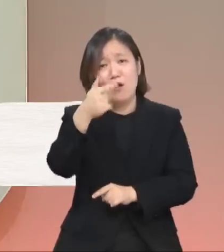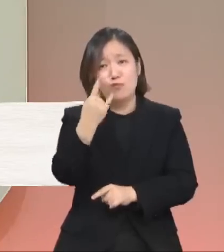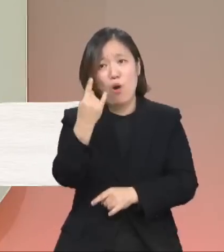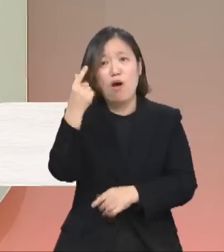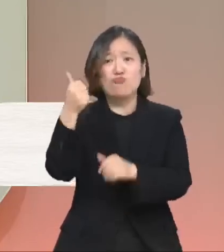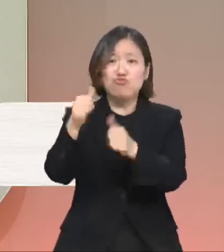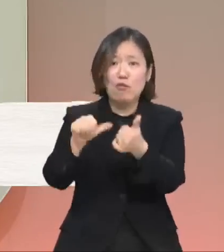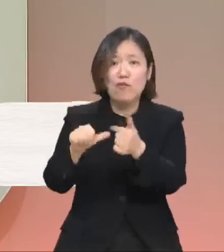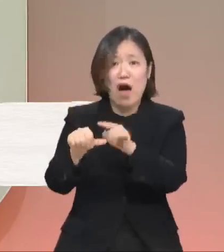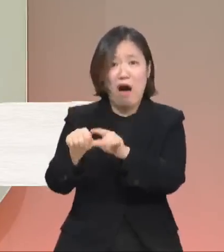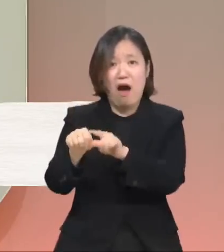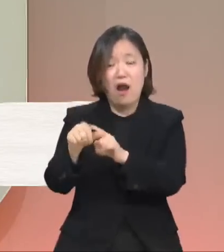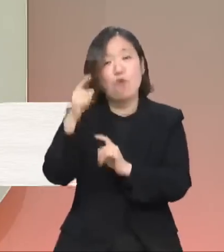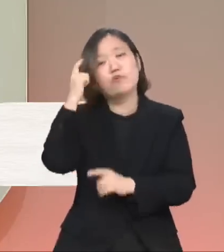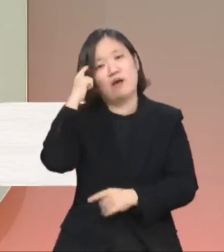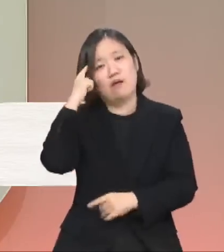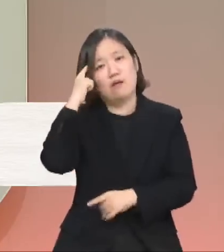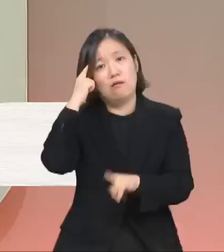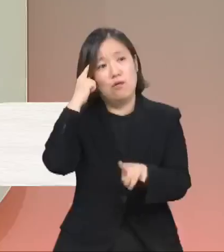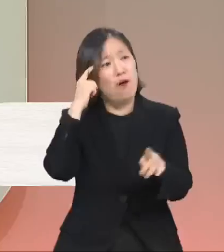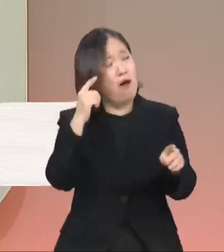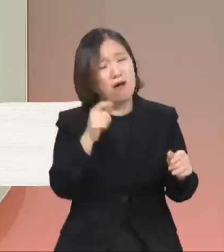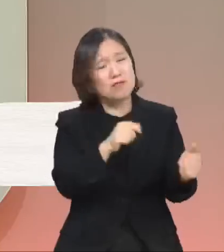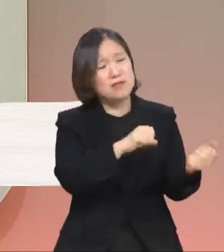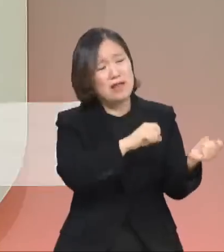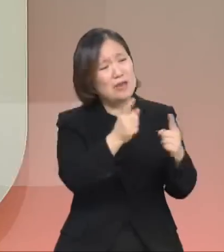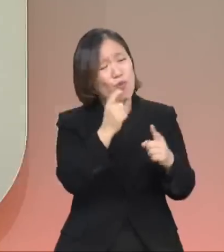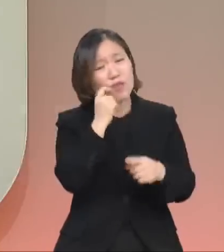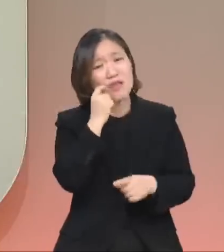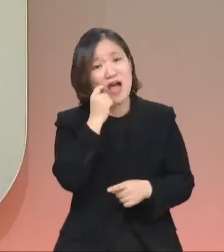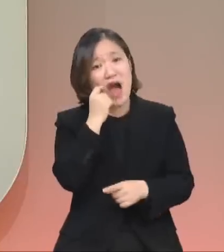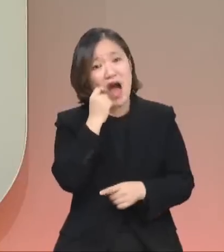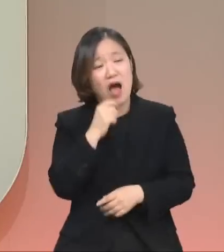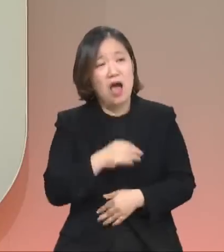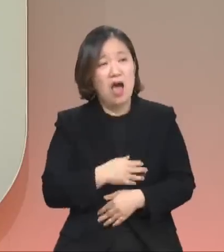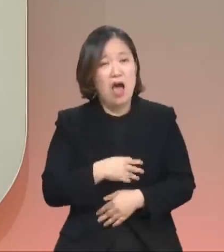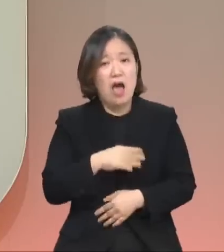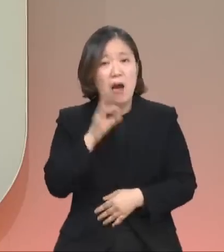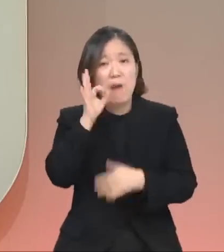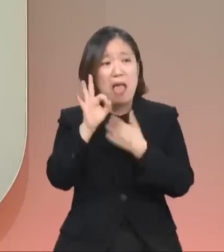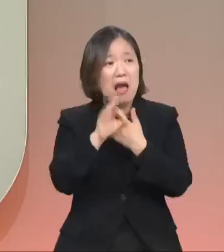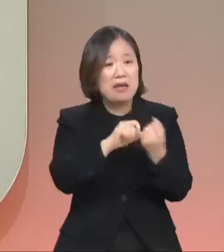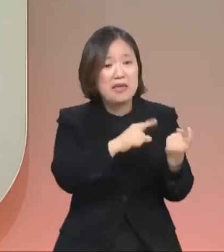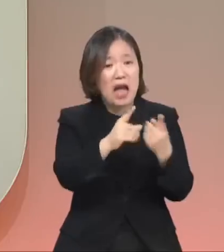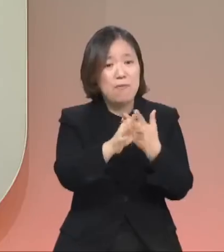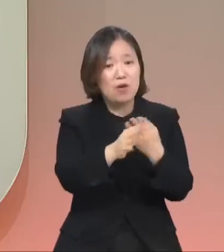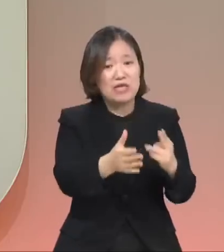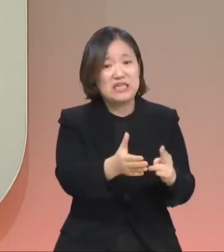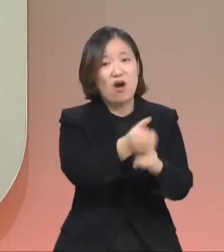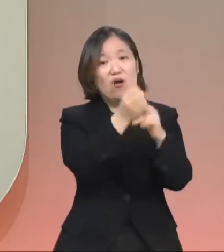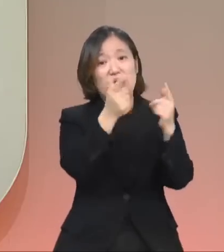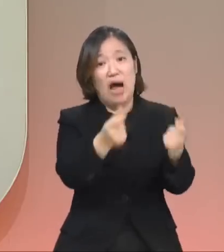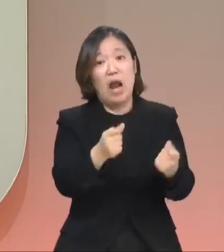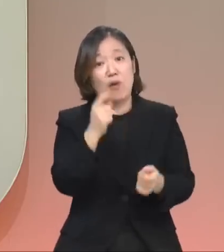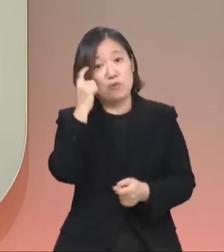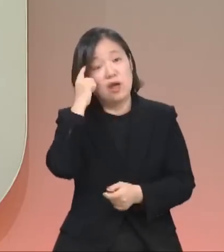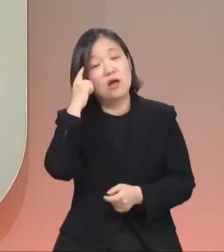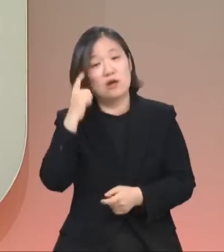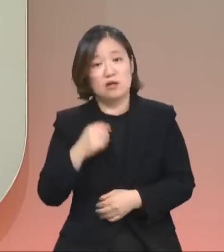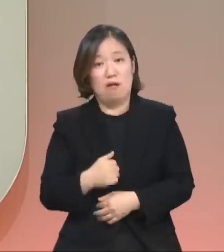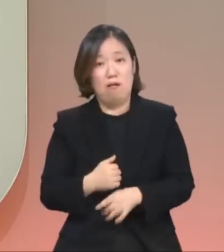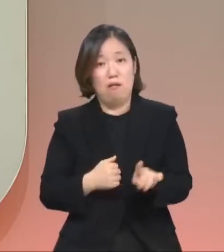아 그때 이제 병원 응급실에 사고를 당해서 병원 응급실에 왔을 때 이제 뇌사 상태로